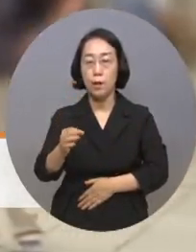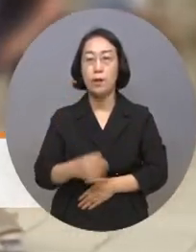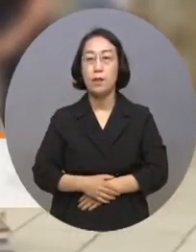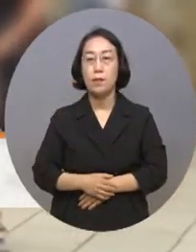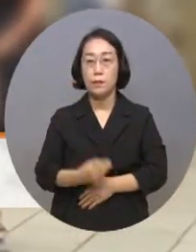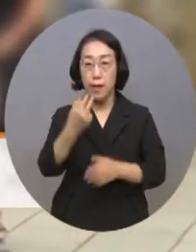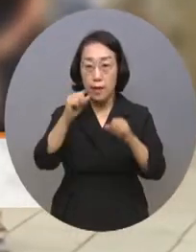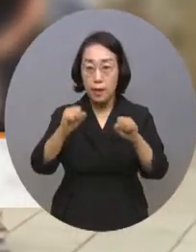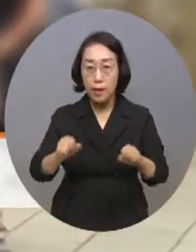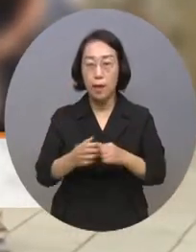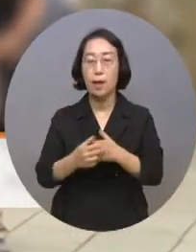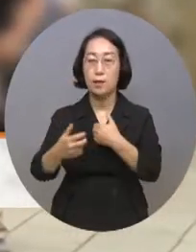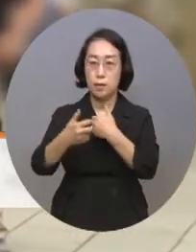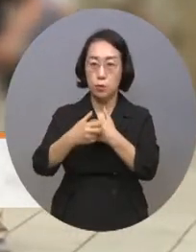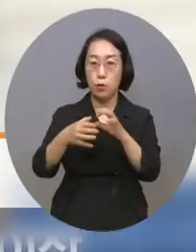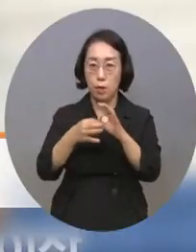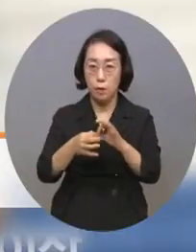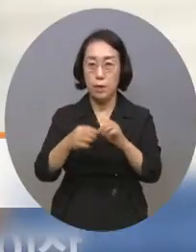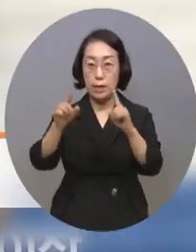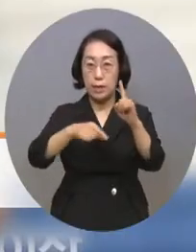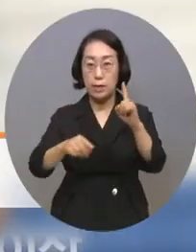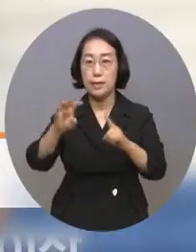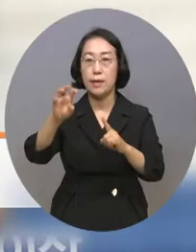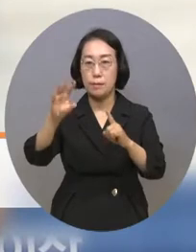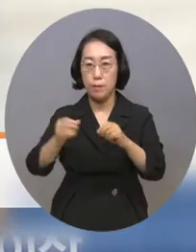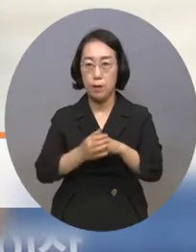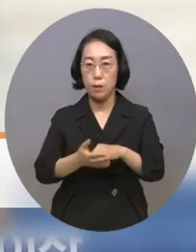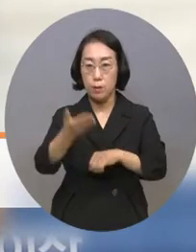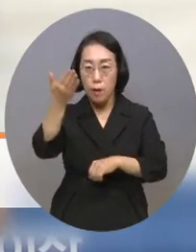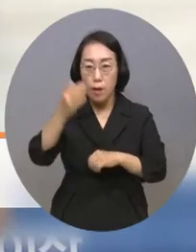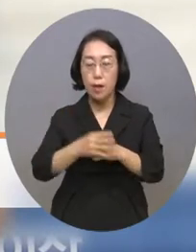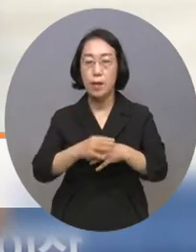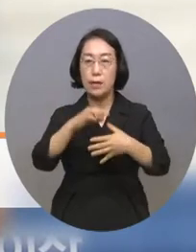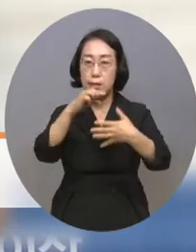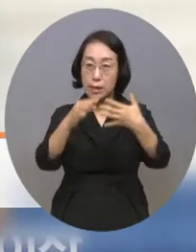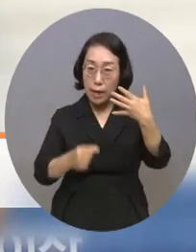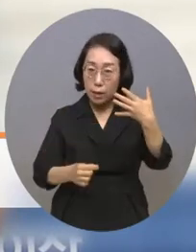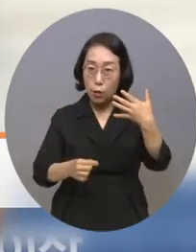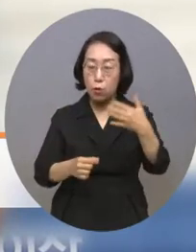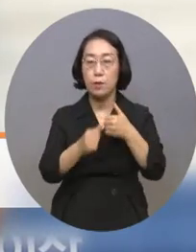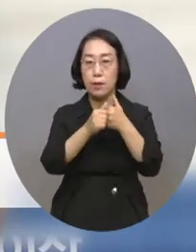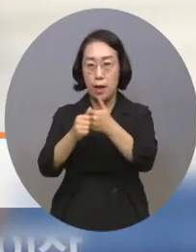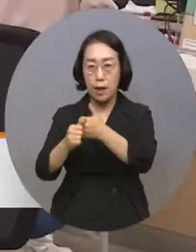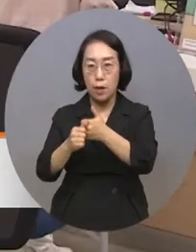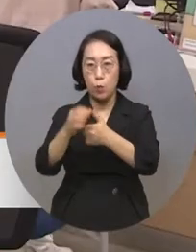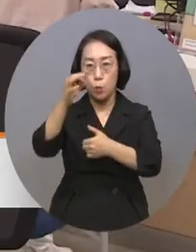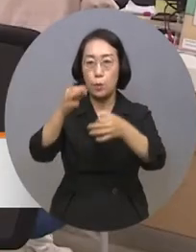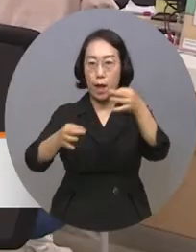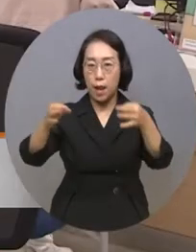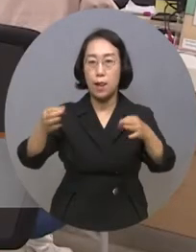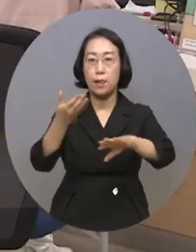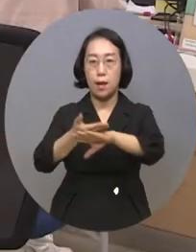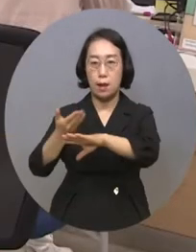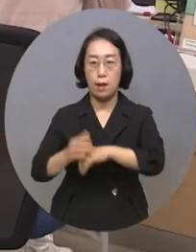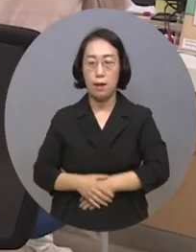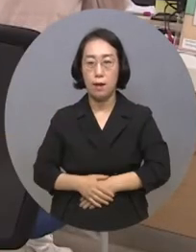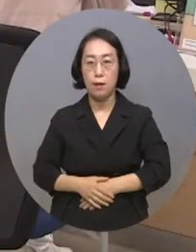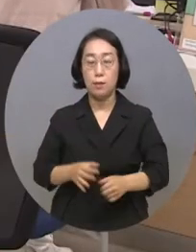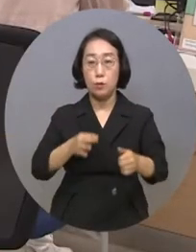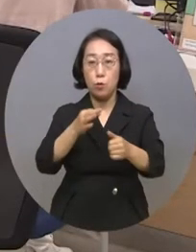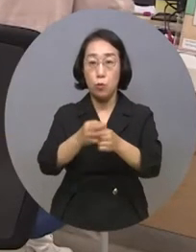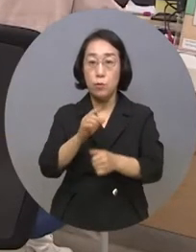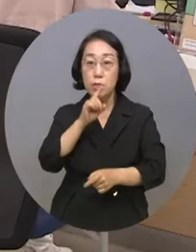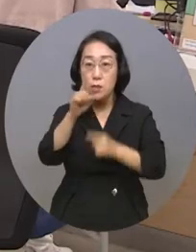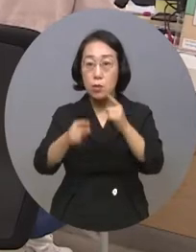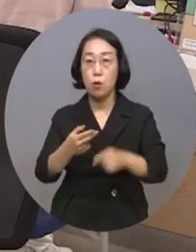1인가구 에게 40만 원을 지급하는 들 급여 자격과 가구원수별 5 달라집니다 지원금은 별도의 신청없이